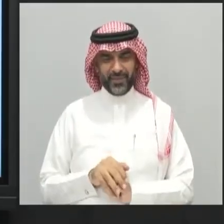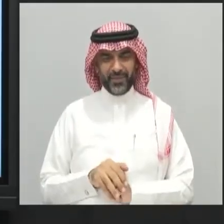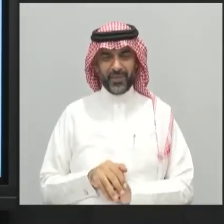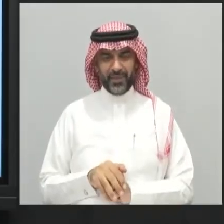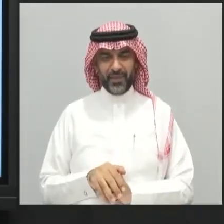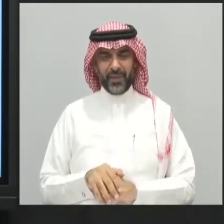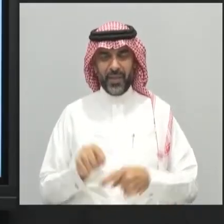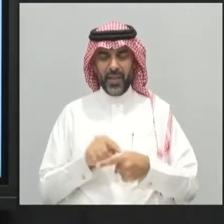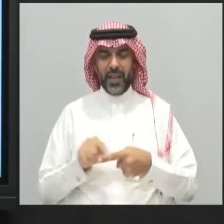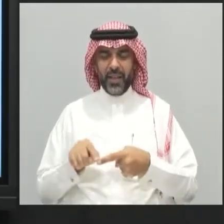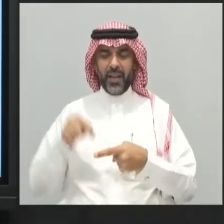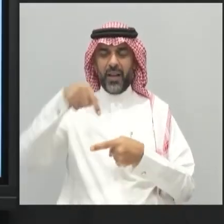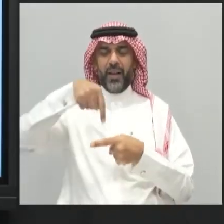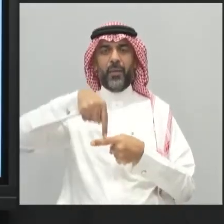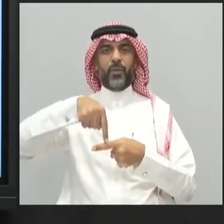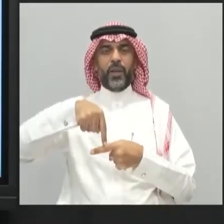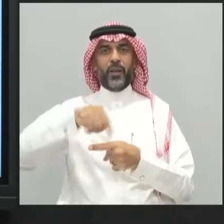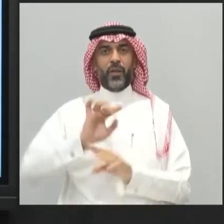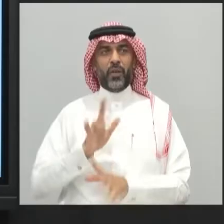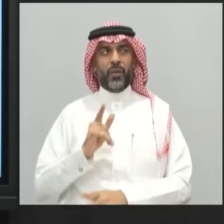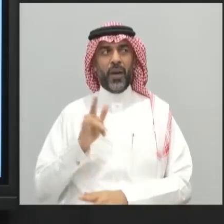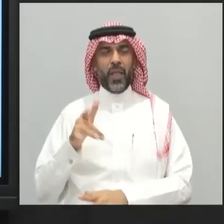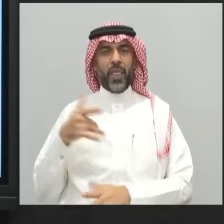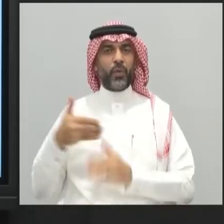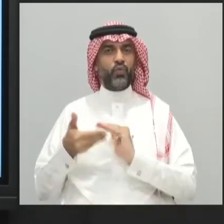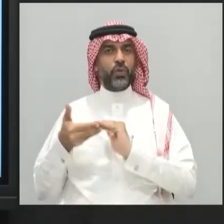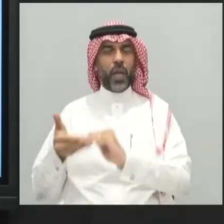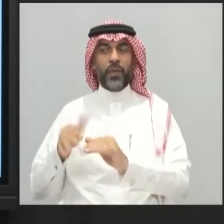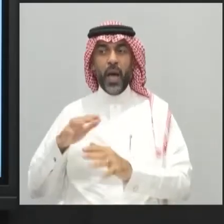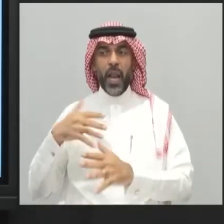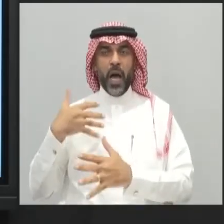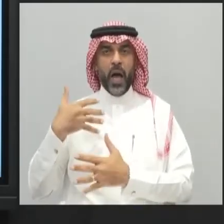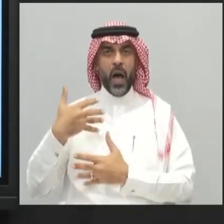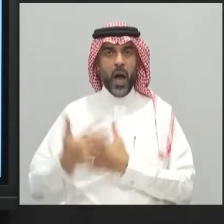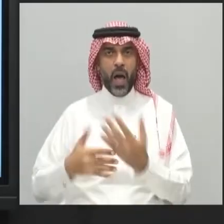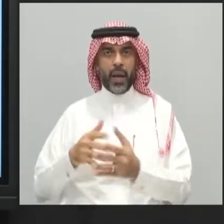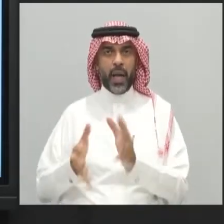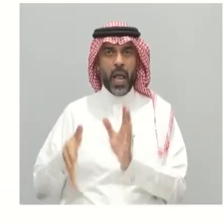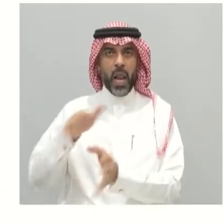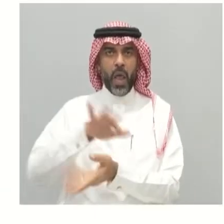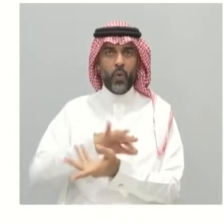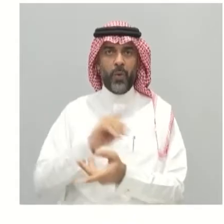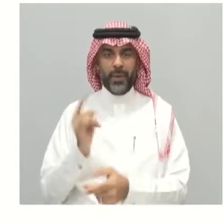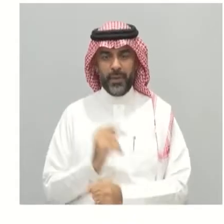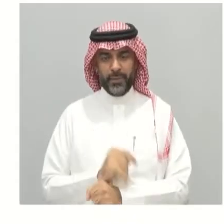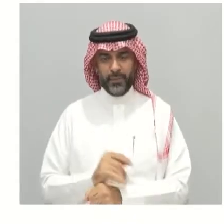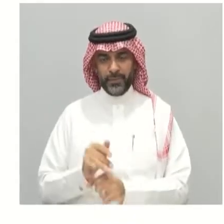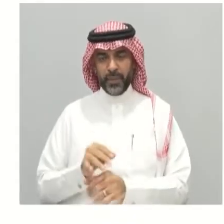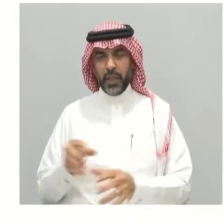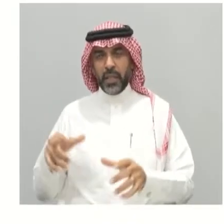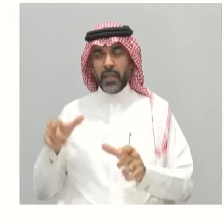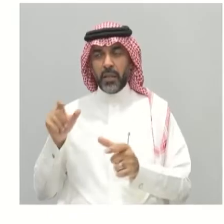احداهما عمودي على الاخر فبالتالي يساعدها على الحركه اللولبيه في الماء تنتمي الى قسم